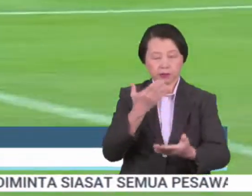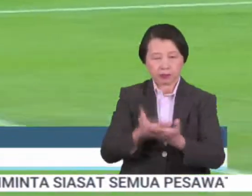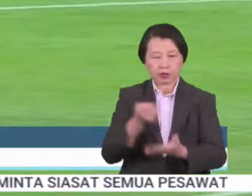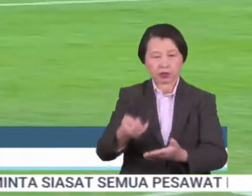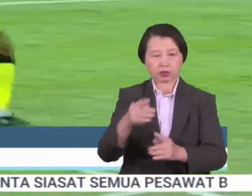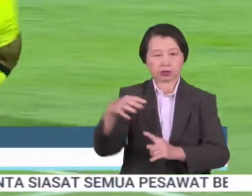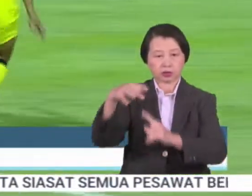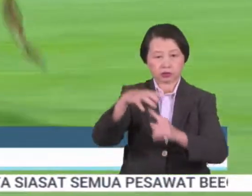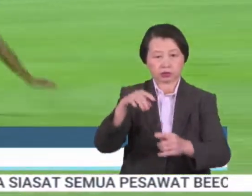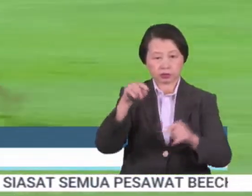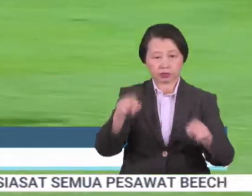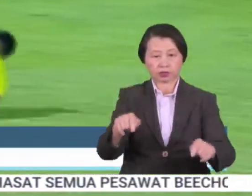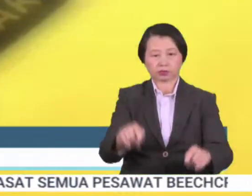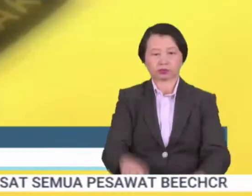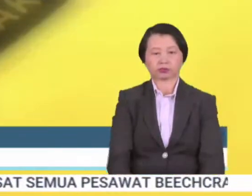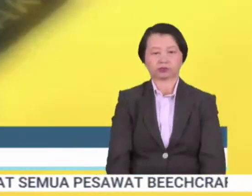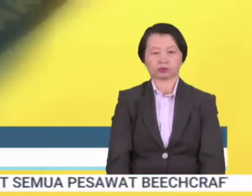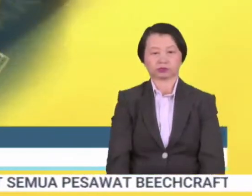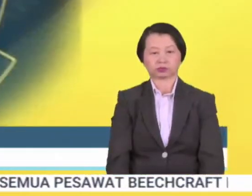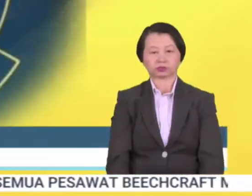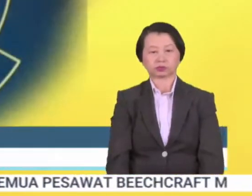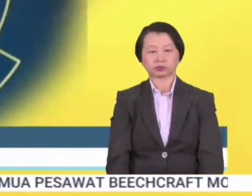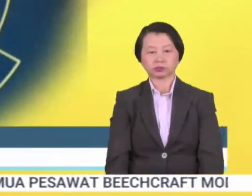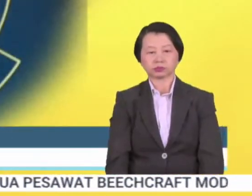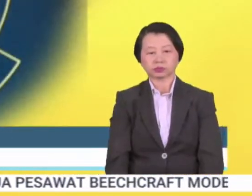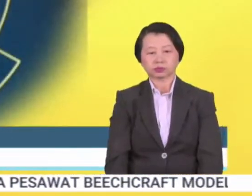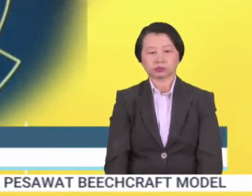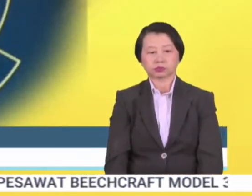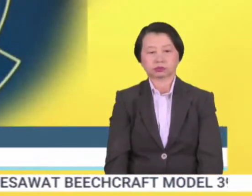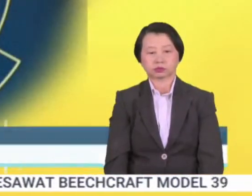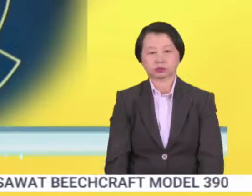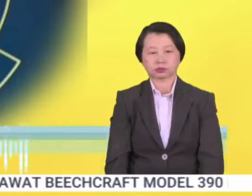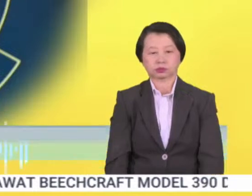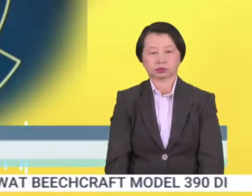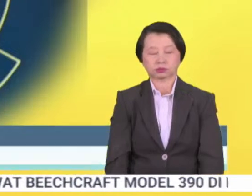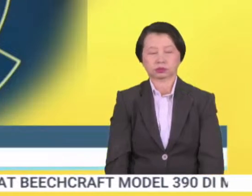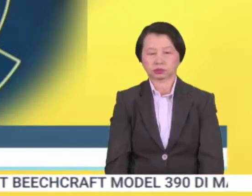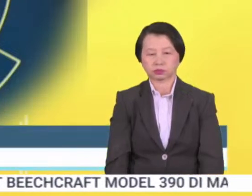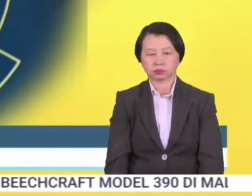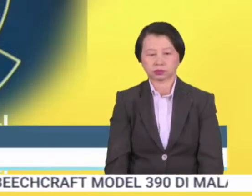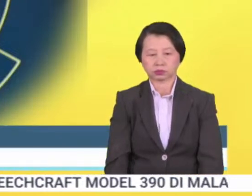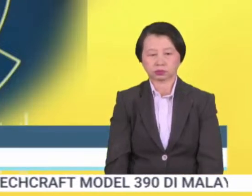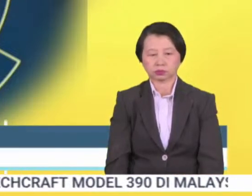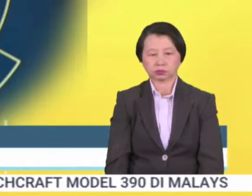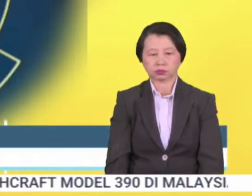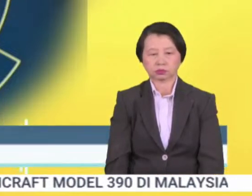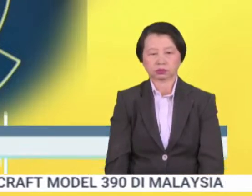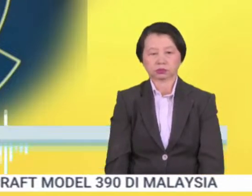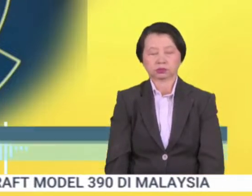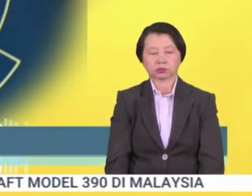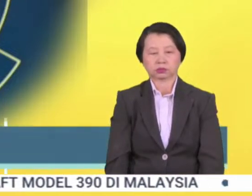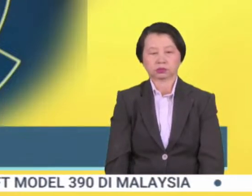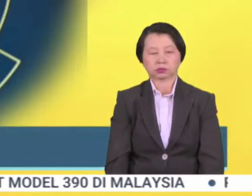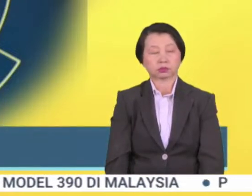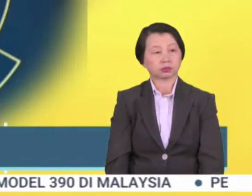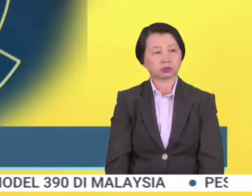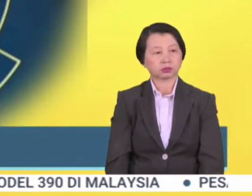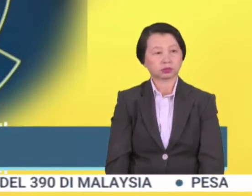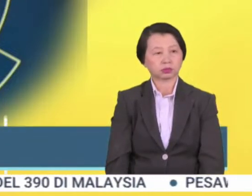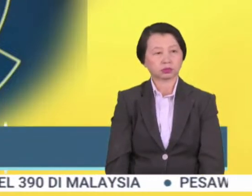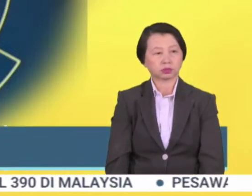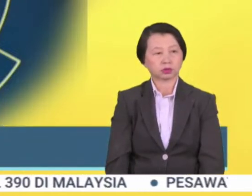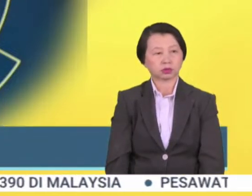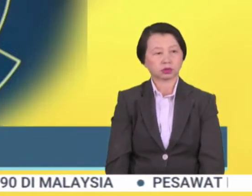ke kejohanan ini I mean of course we a lot of respect for Indonesia You know with se